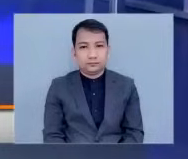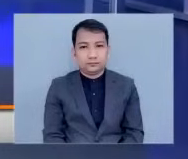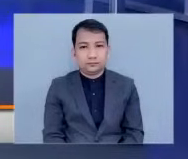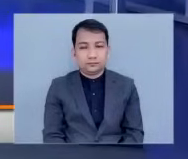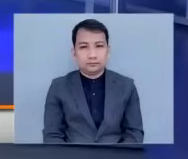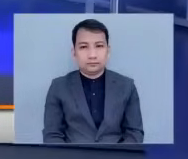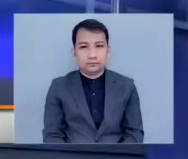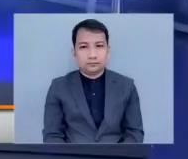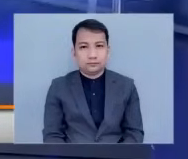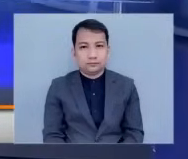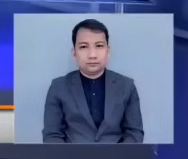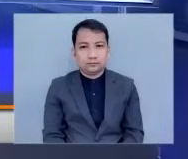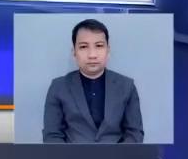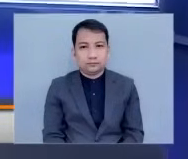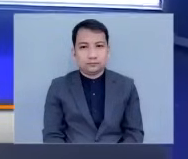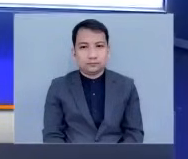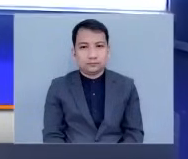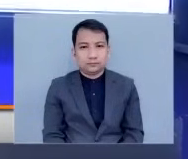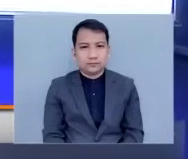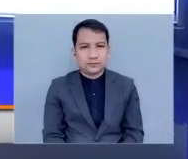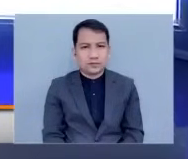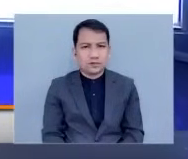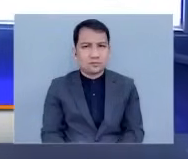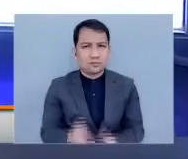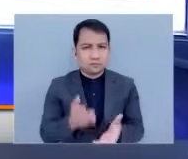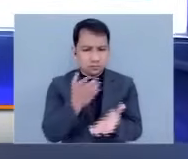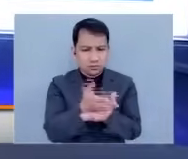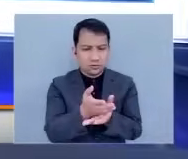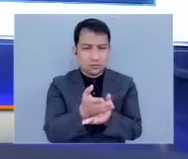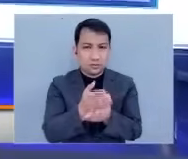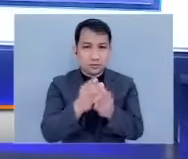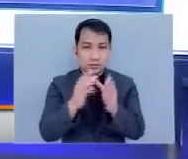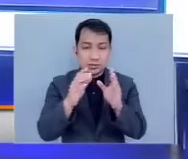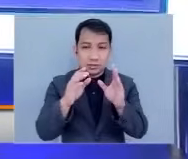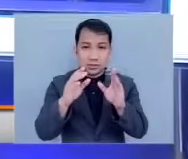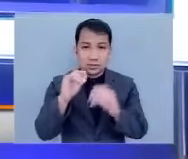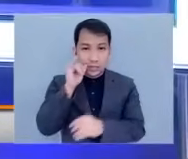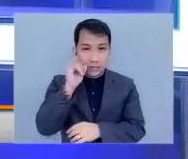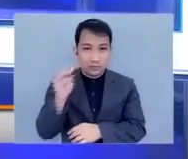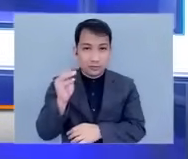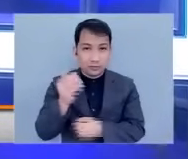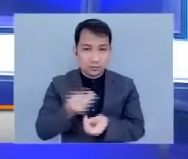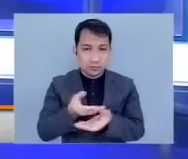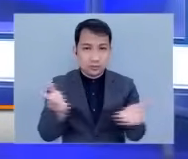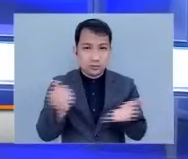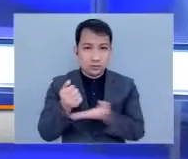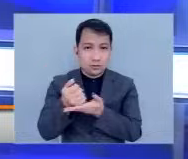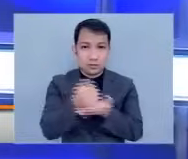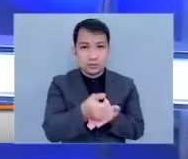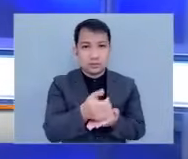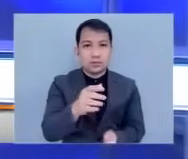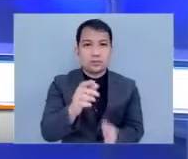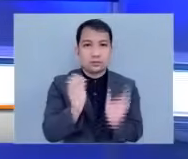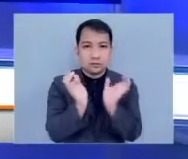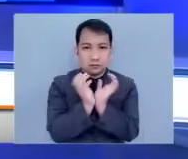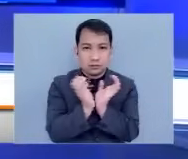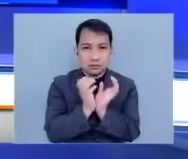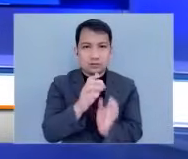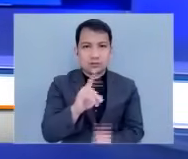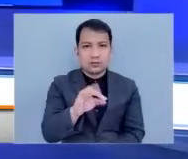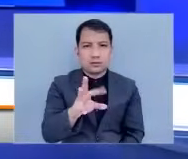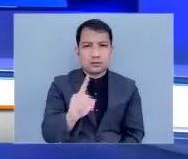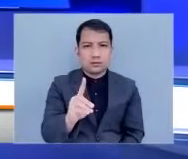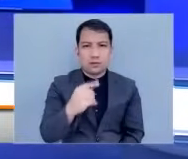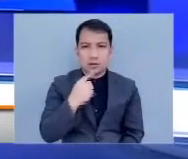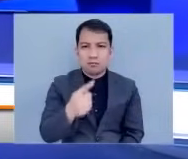Wala raw halong pamumulitika ang pagpunta ni Senator Aimee Marcos sa pamamahagi ng ayuda ng DSWD. Tila sagot niya yan sa buwelta